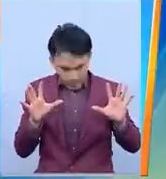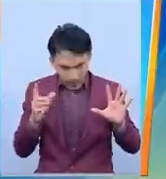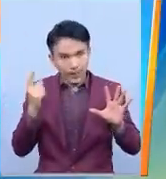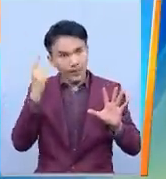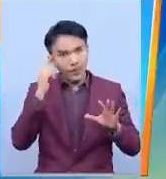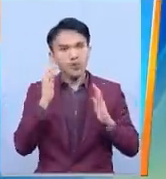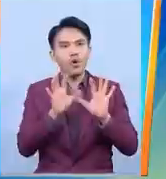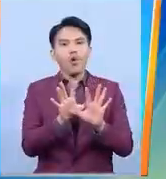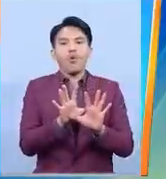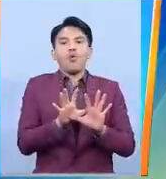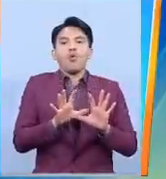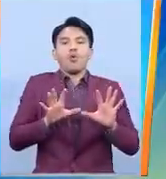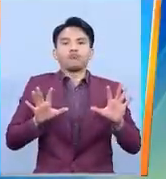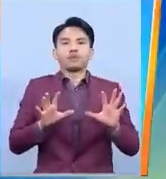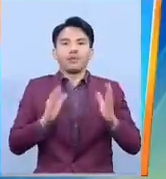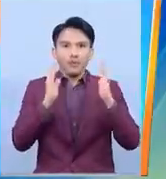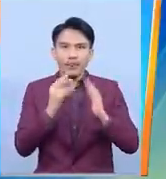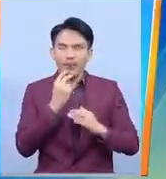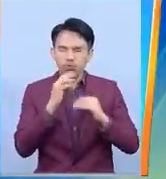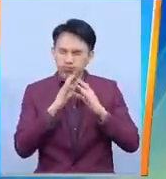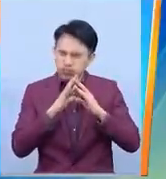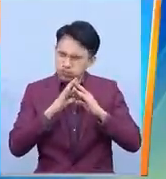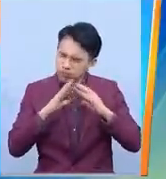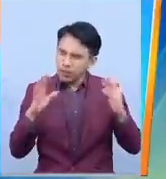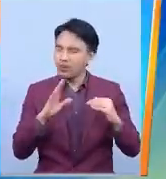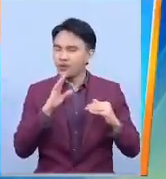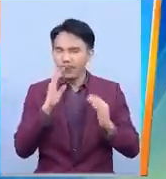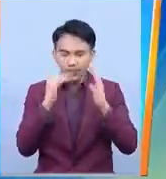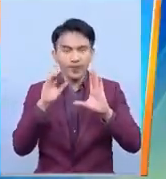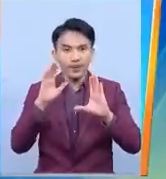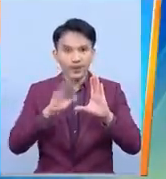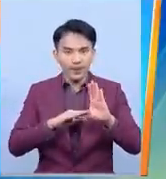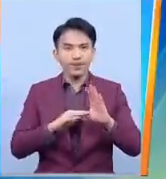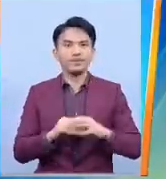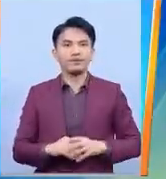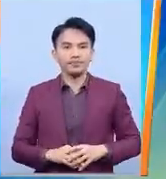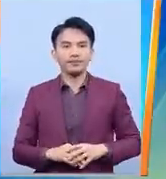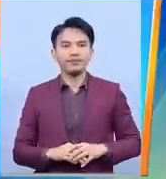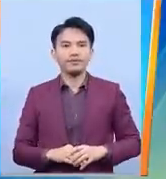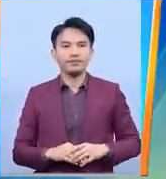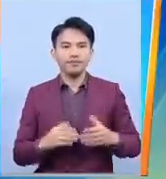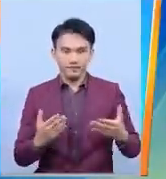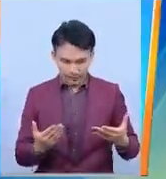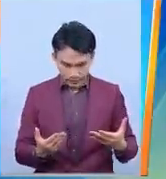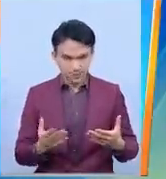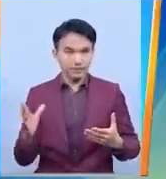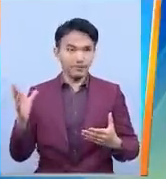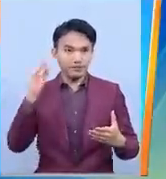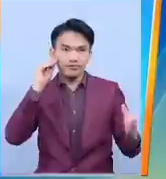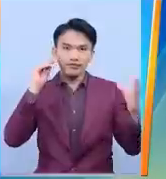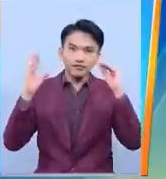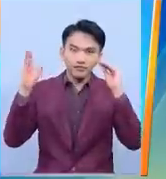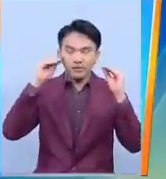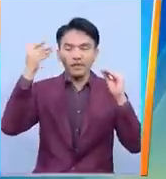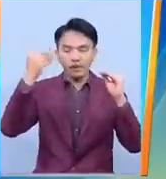กำลังของพรรคว่ายิ่งใหญ่และมีคนมาฟังเยอะถ้าเกิดว่าที่ผู้สมัครคนนี้ไม่ว่าที่ผู้สมัครคนนี้มาคนมาฟังกันมืดฟ้ามัวดินแบบนี้